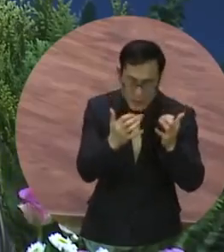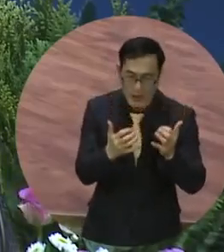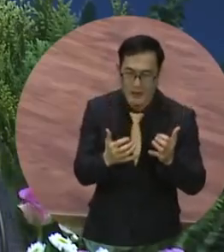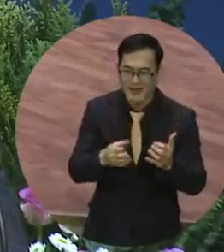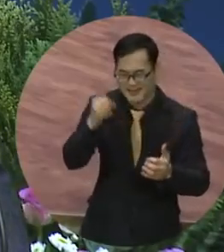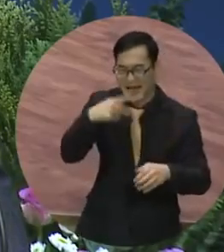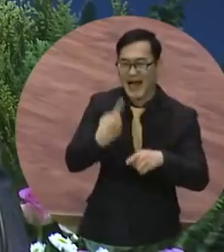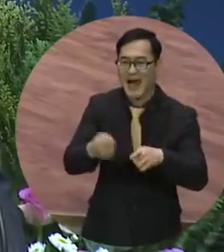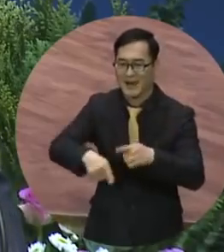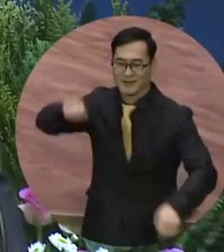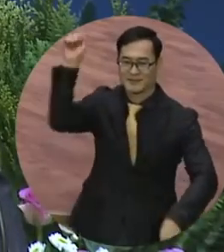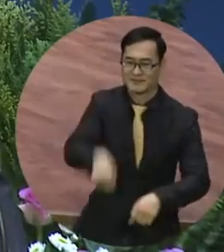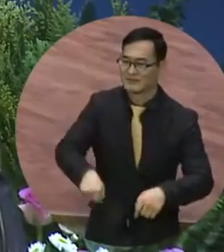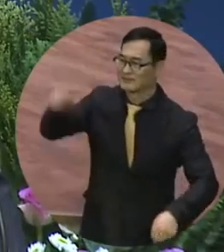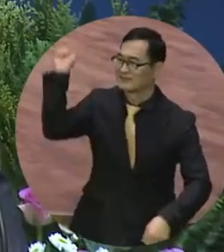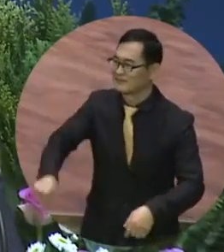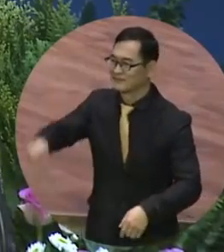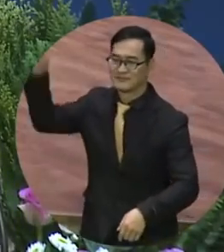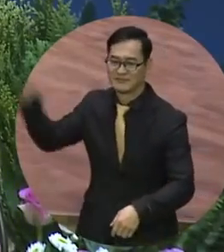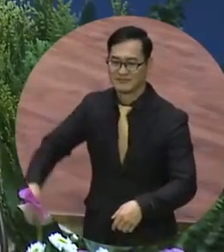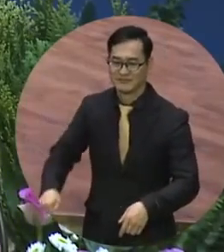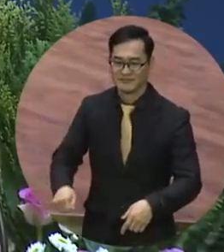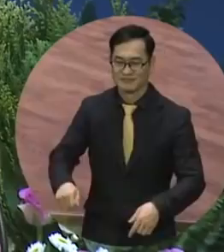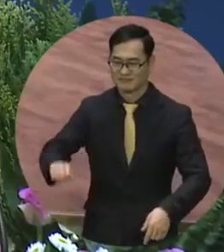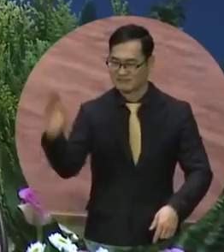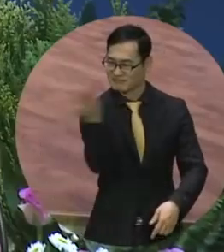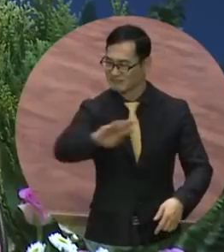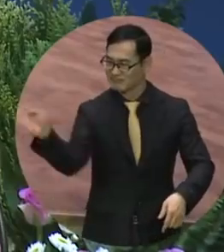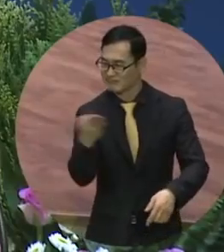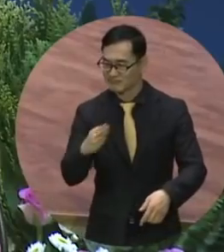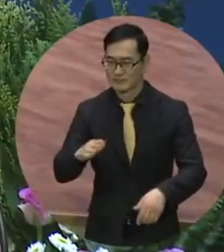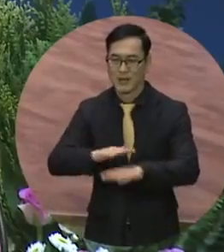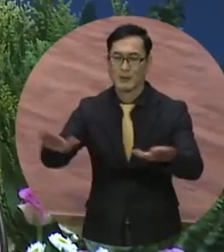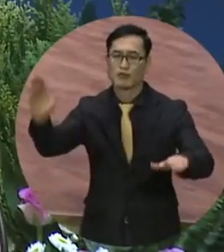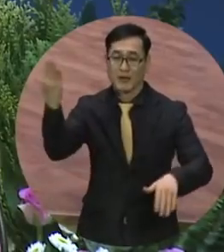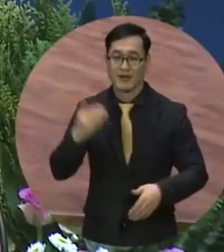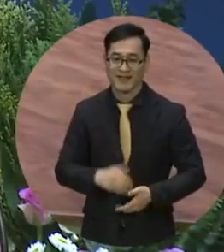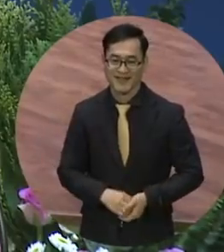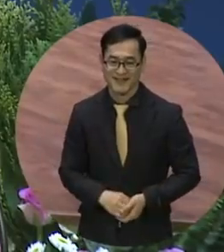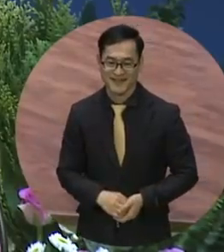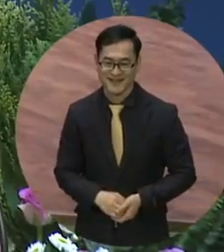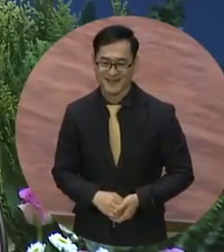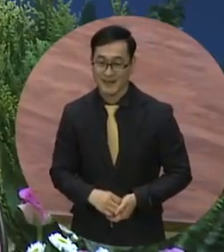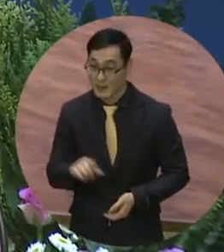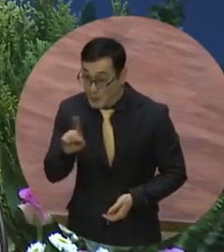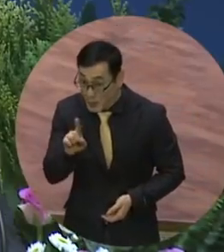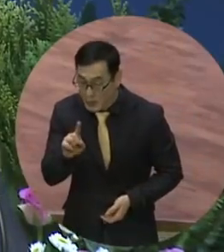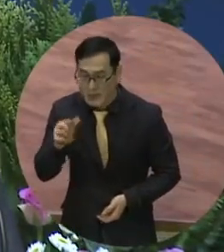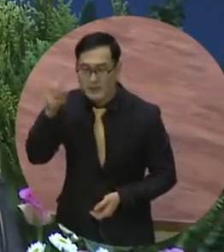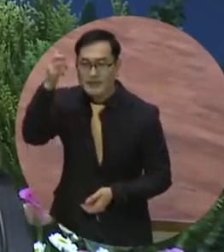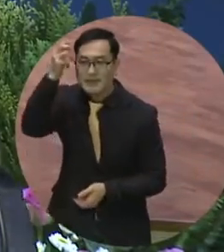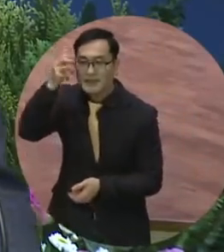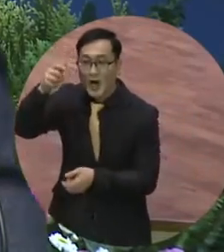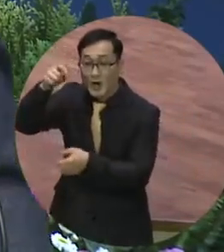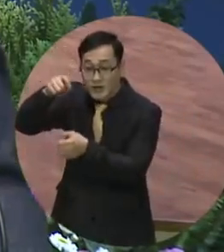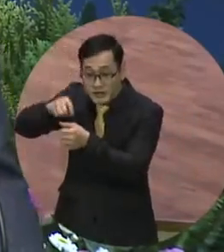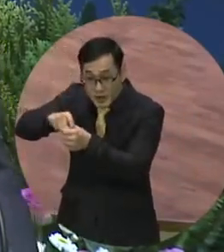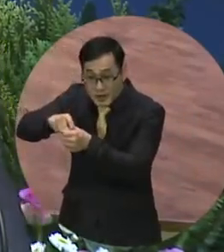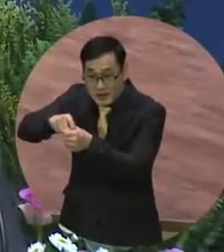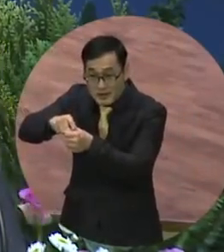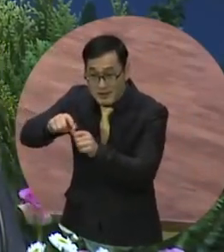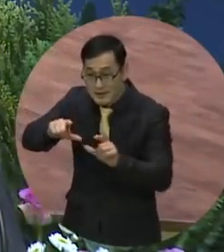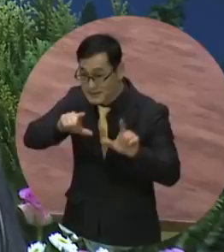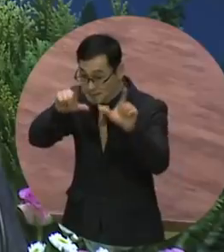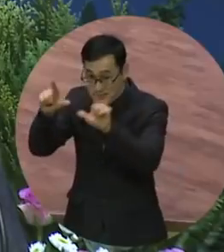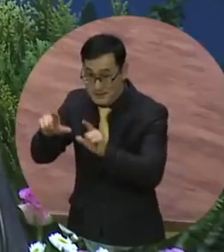가지고 해체시켜 본 거예요. 그다 풀어본 거예요. 여러분. 영적인 삶도요, 전혀 복잡한 게